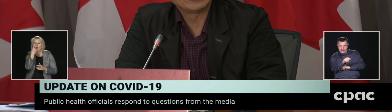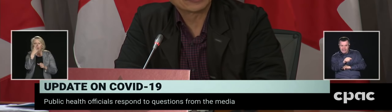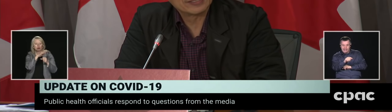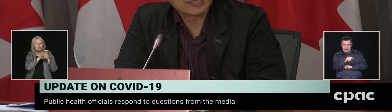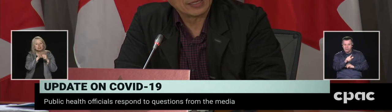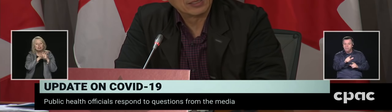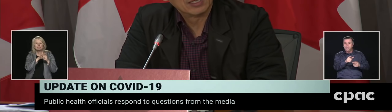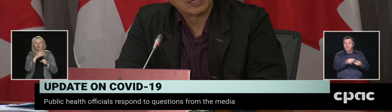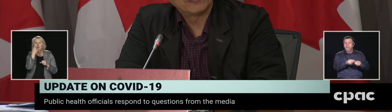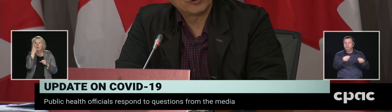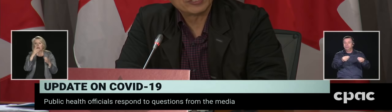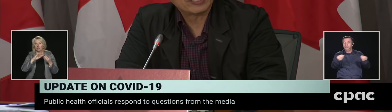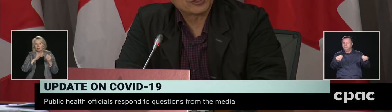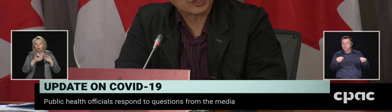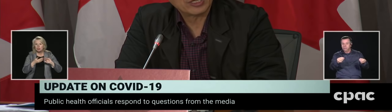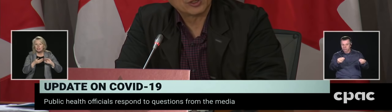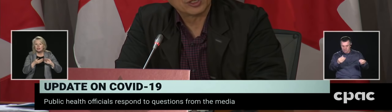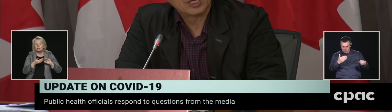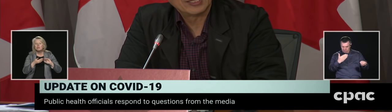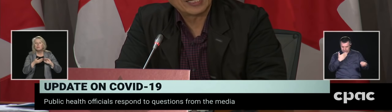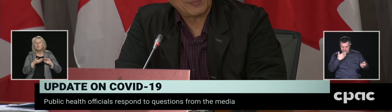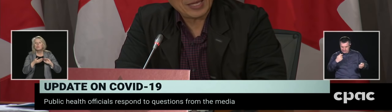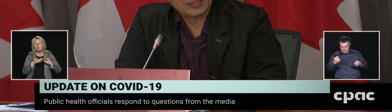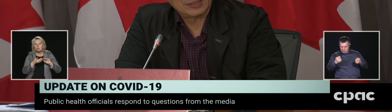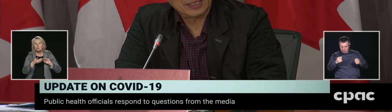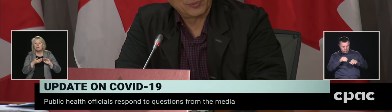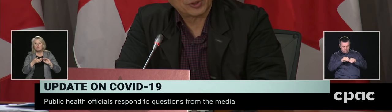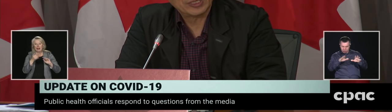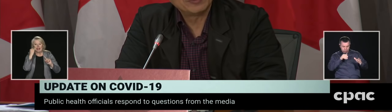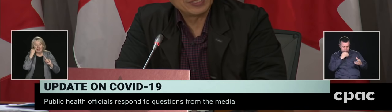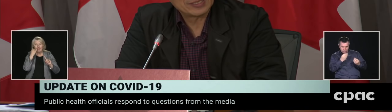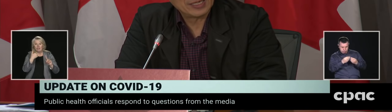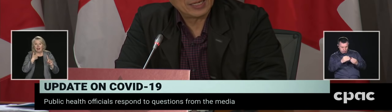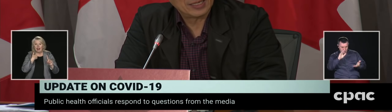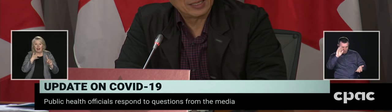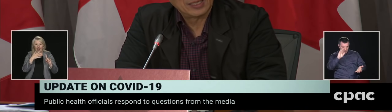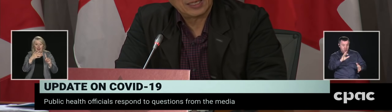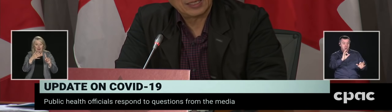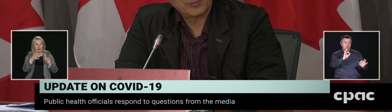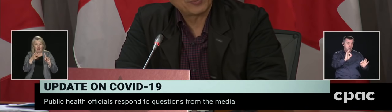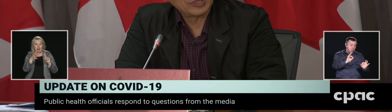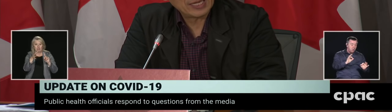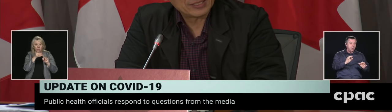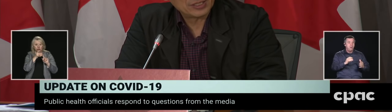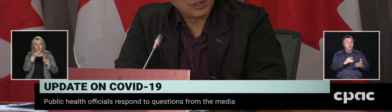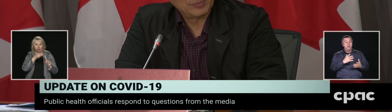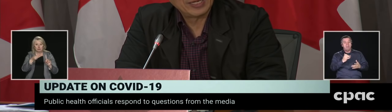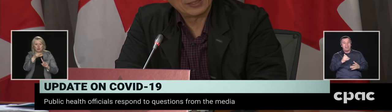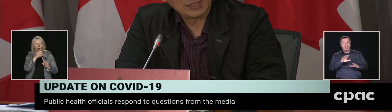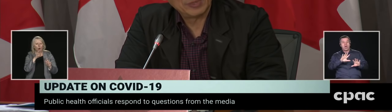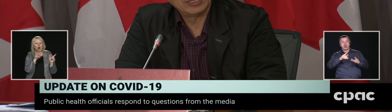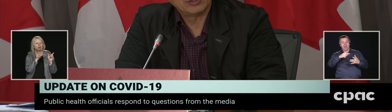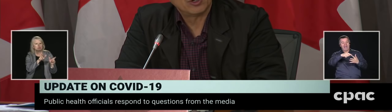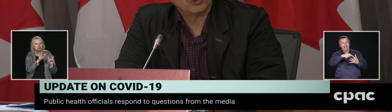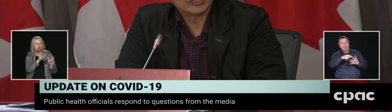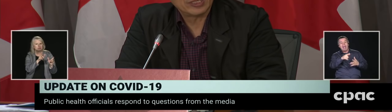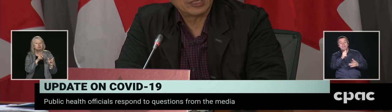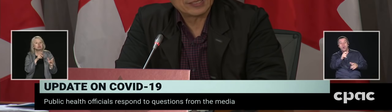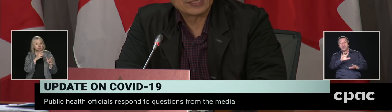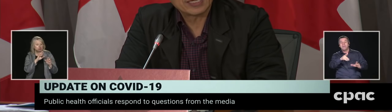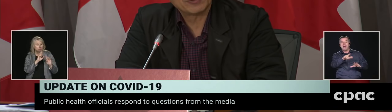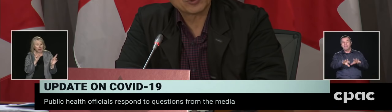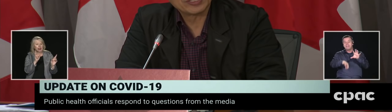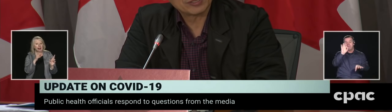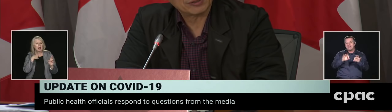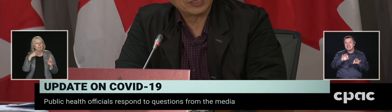bien maîtrisée? Il faut aussi assurer que la capacité pour dépister la population est bien établie. Aussi,